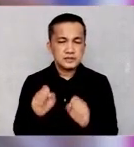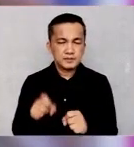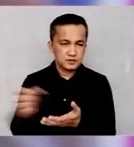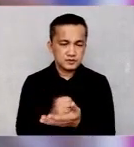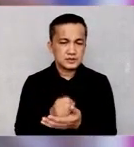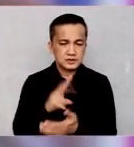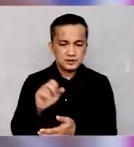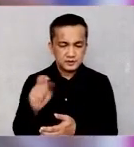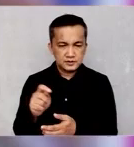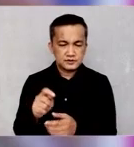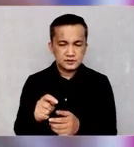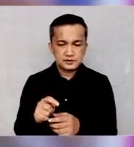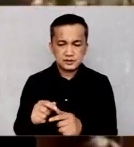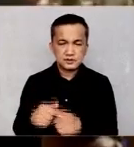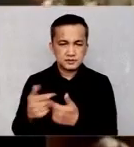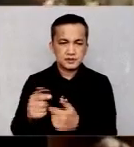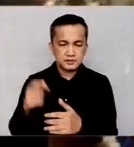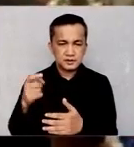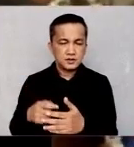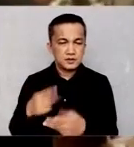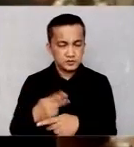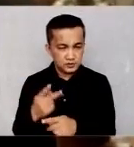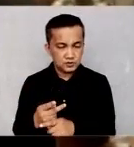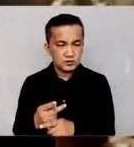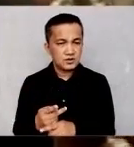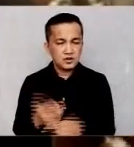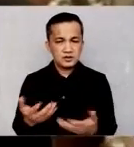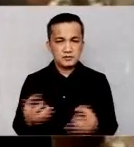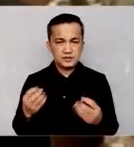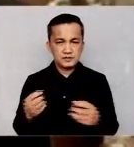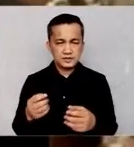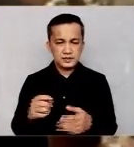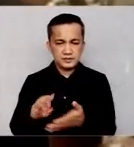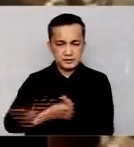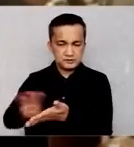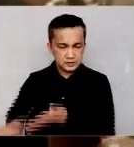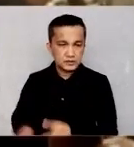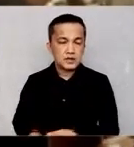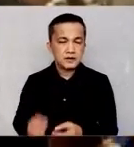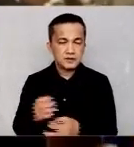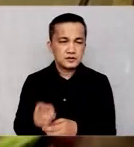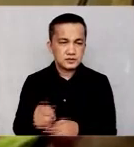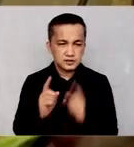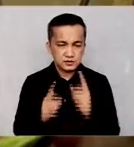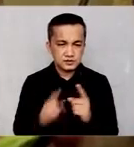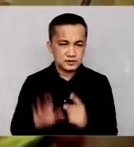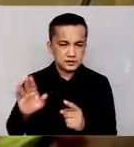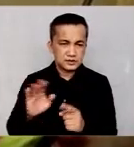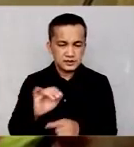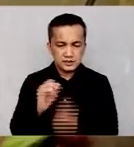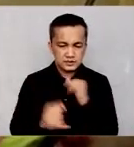VAT na ipinapataw sa mga produkto. Masyado raw kasing marami ang exempted dito. Kaya kinausap na nila ang